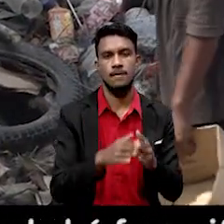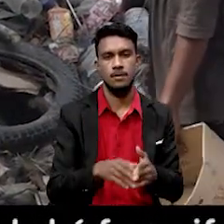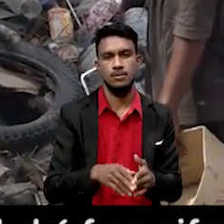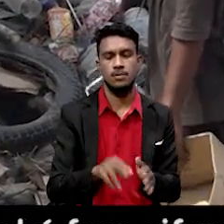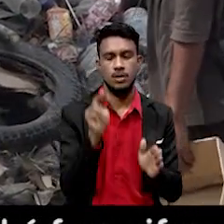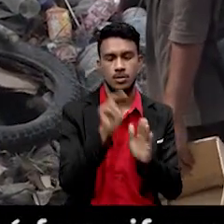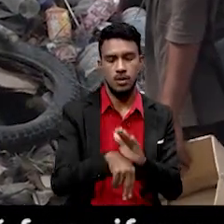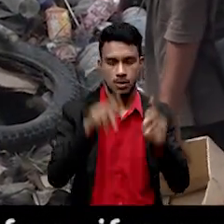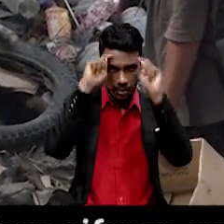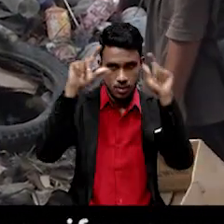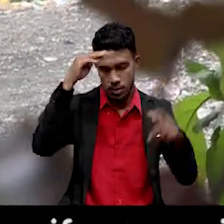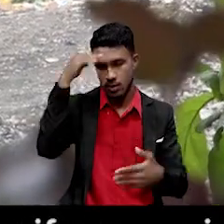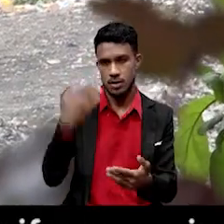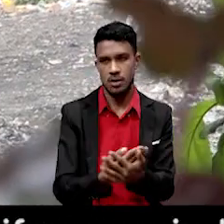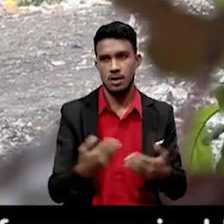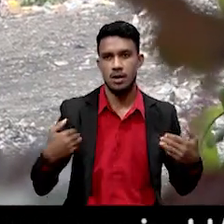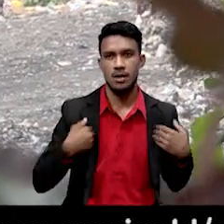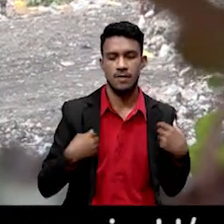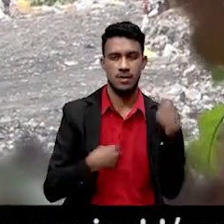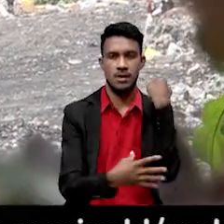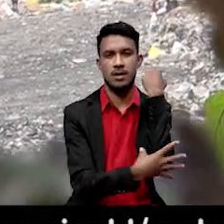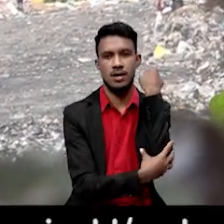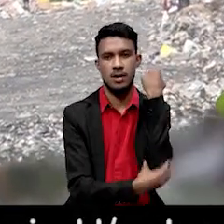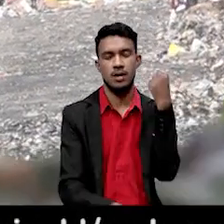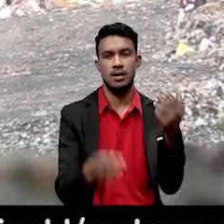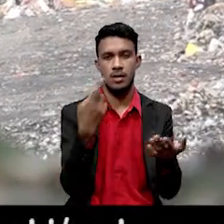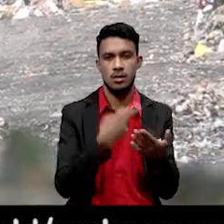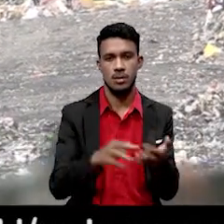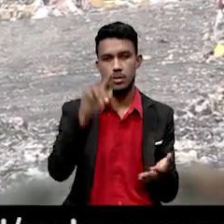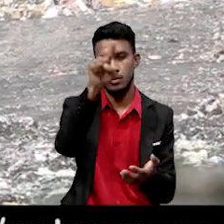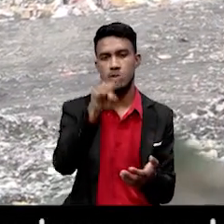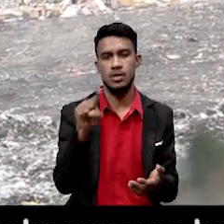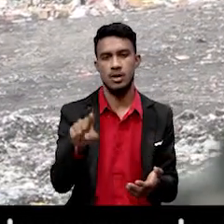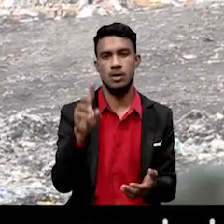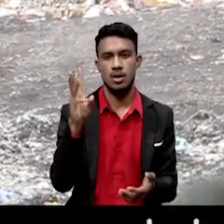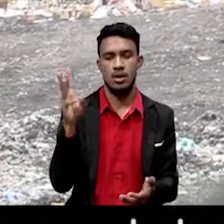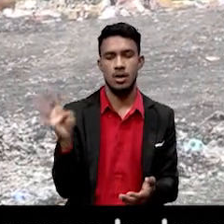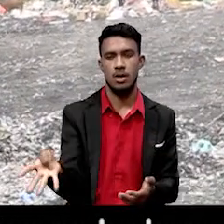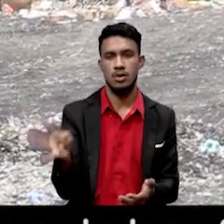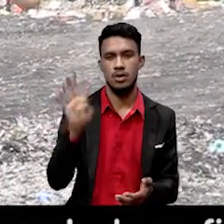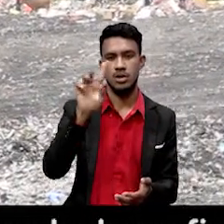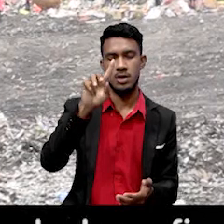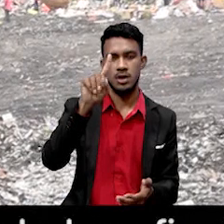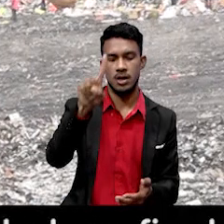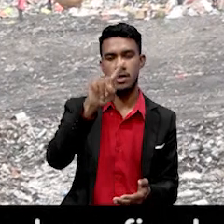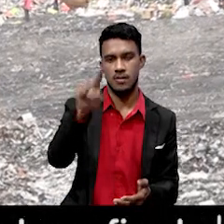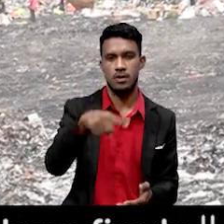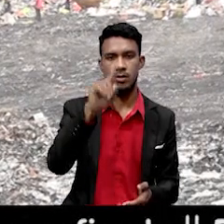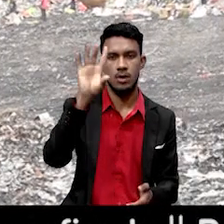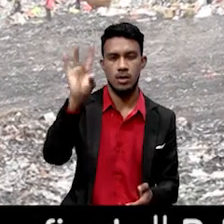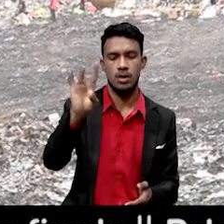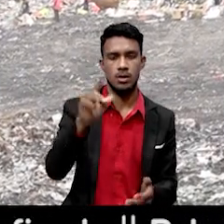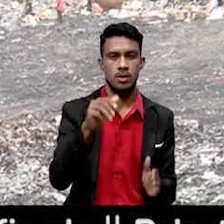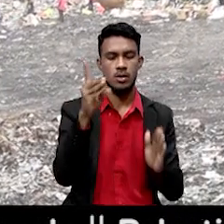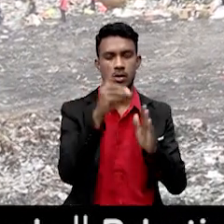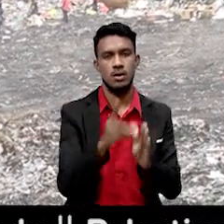niang nebe Morris ia kondisau mukit resistado porcento hat nulu resing ida virgula walu tuir dados husi